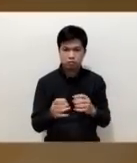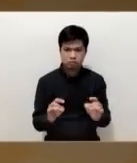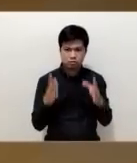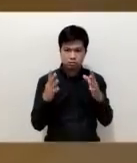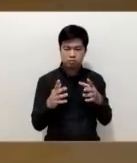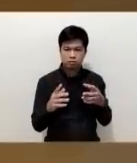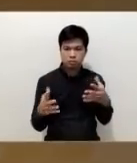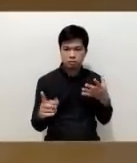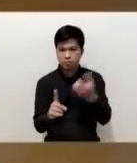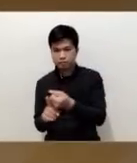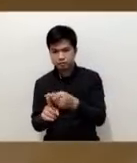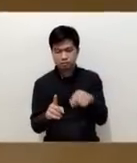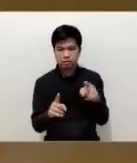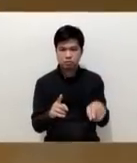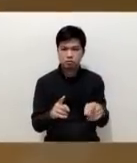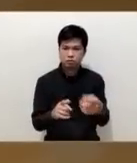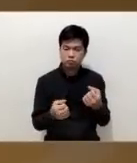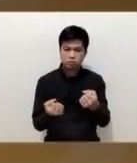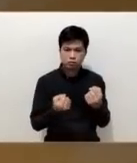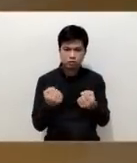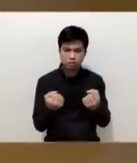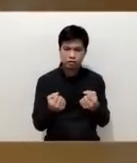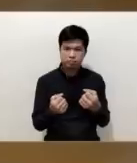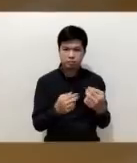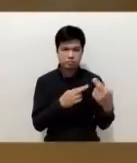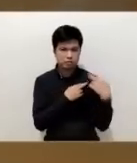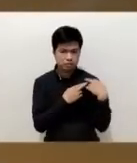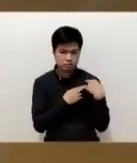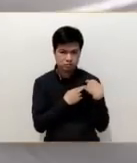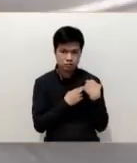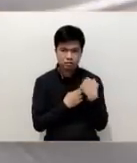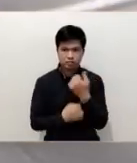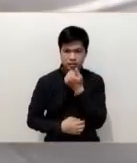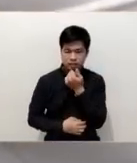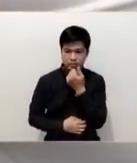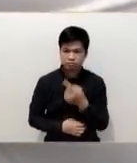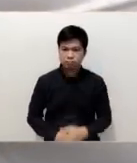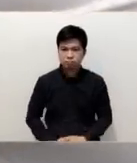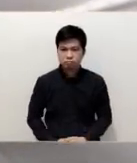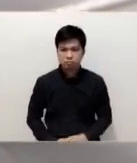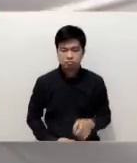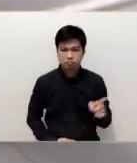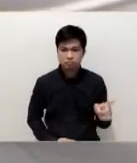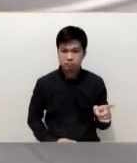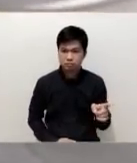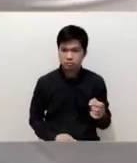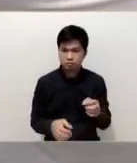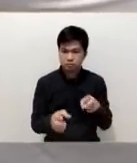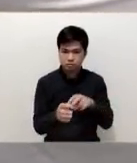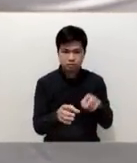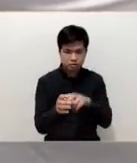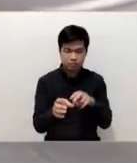sinumang makikitaan ng pagkukulang. Mingi ako ng dispensya sa mga pasayero na medyo nasaktan sila, hindi ko